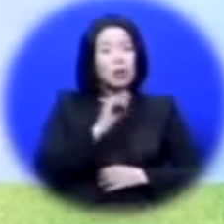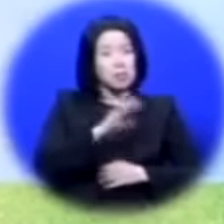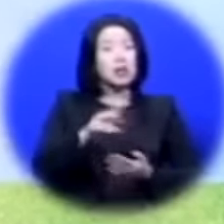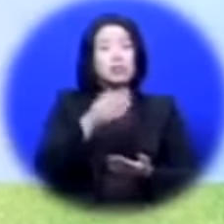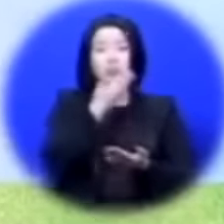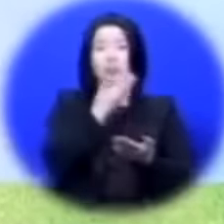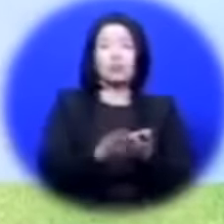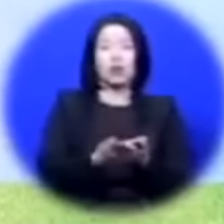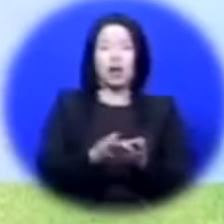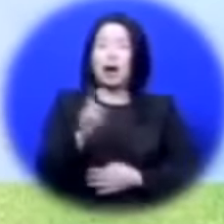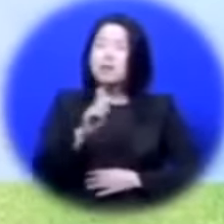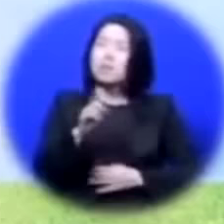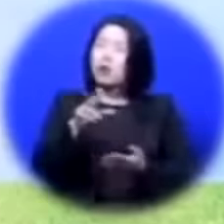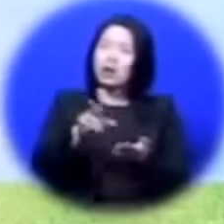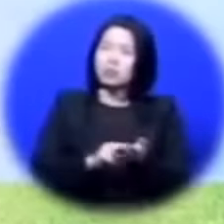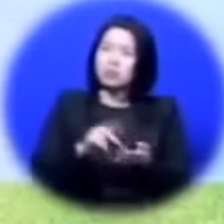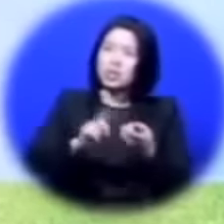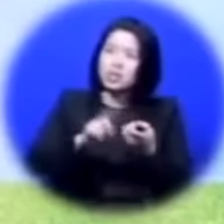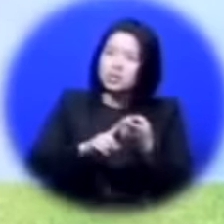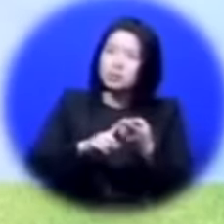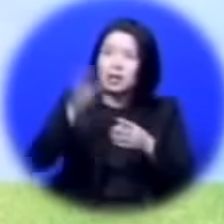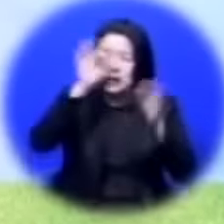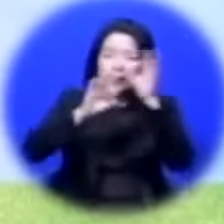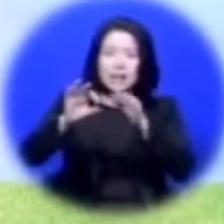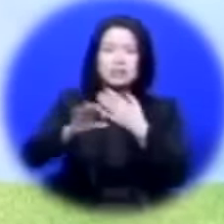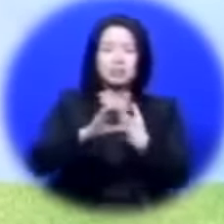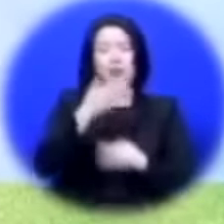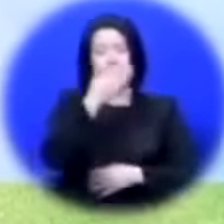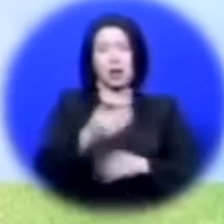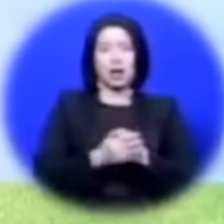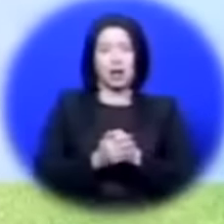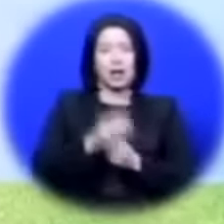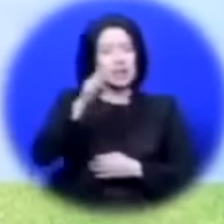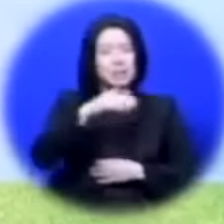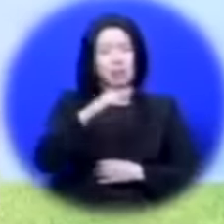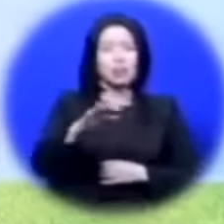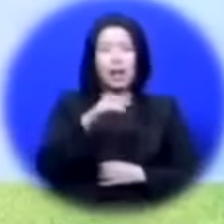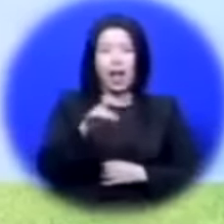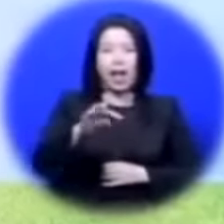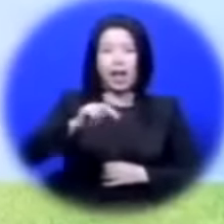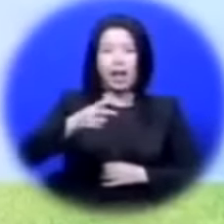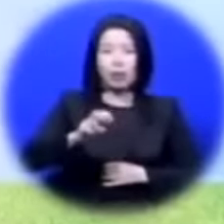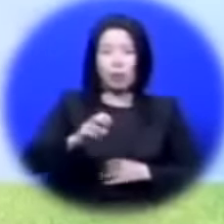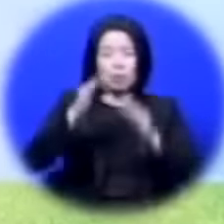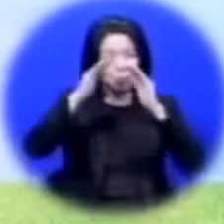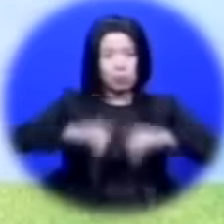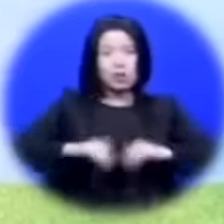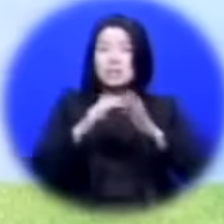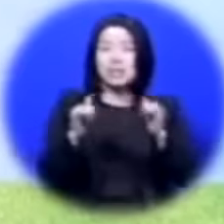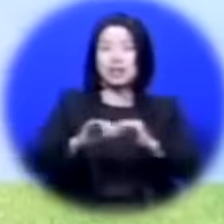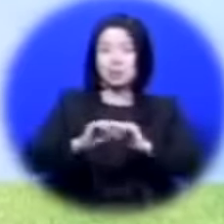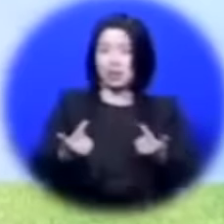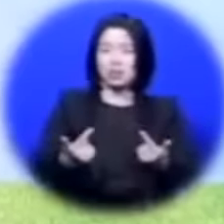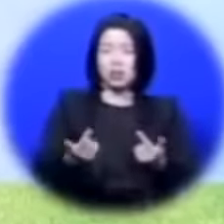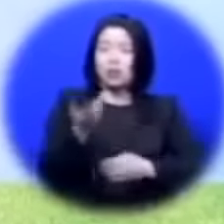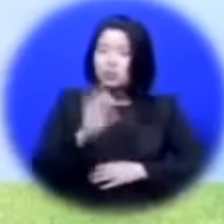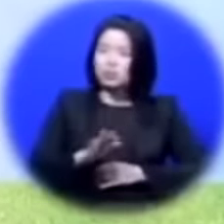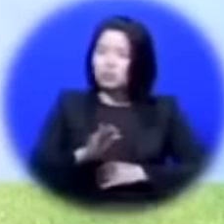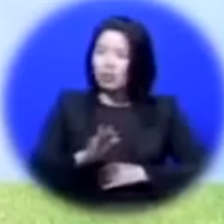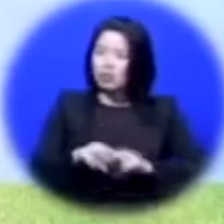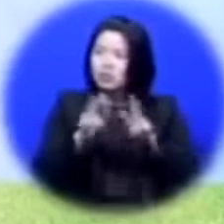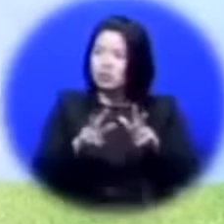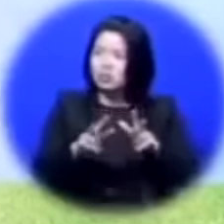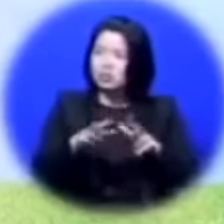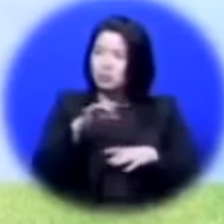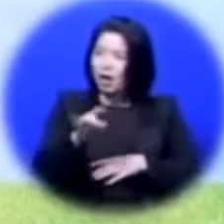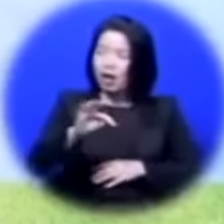거예요 뭐가 문제인지 찾으면 되는 겁니다 절대로 에돔에 무너질 자가 아닙니다 그런데 지금 에돔 때문에